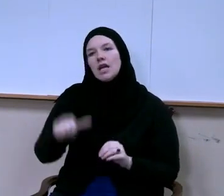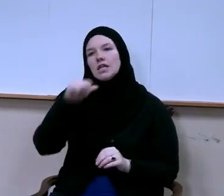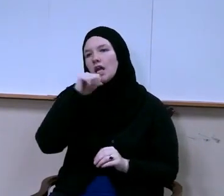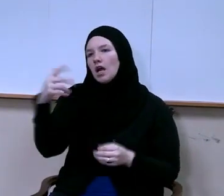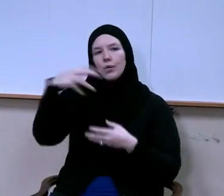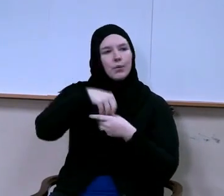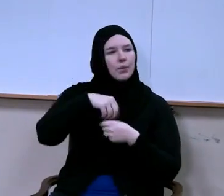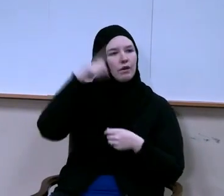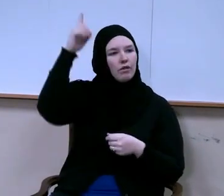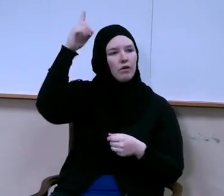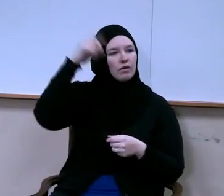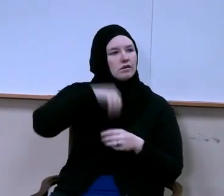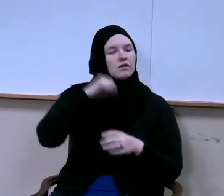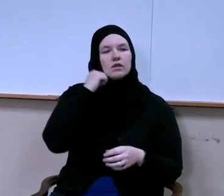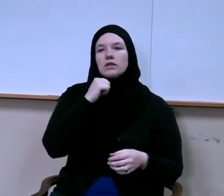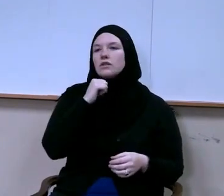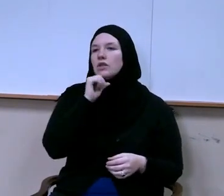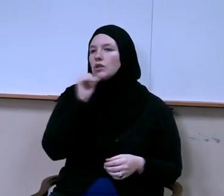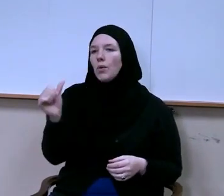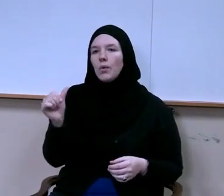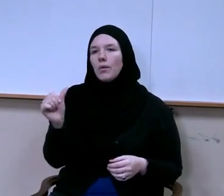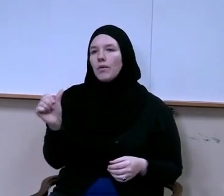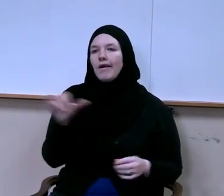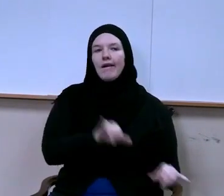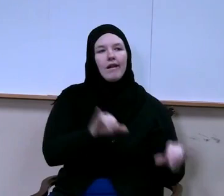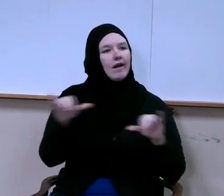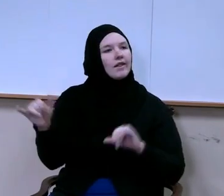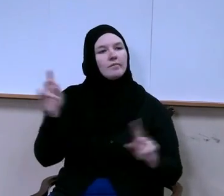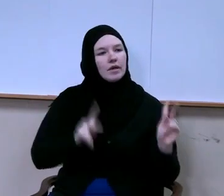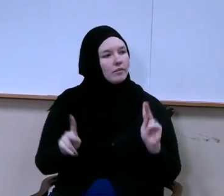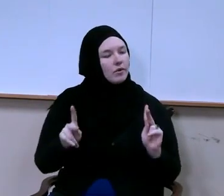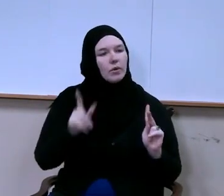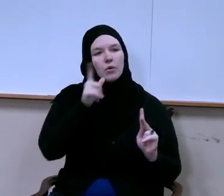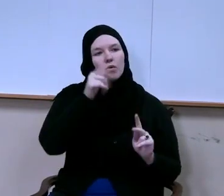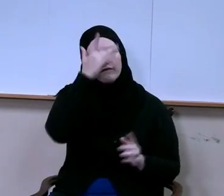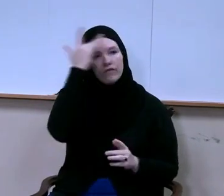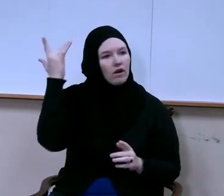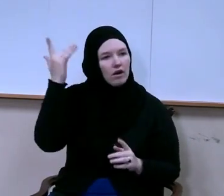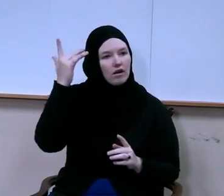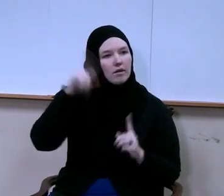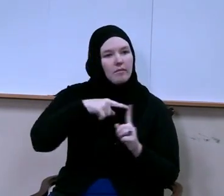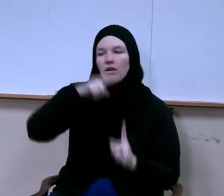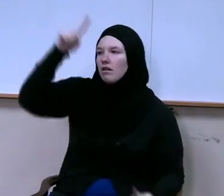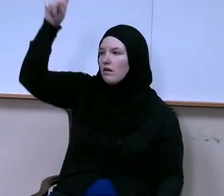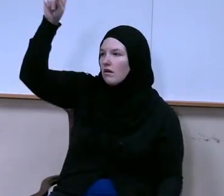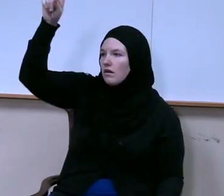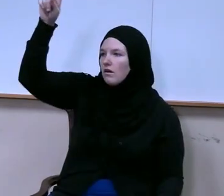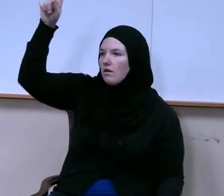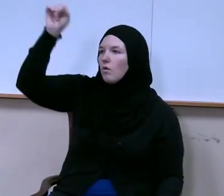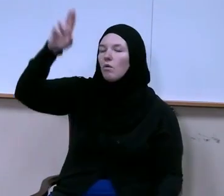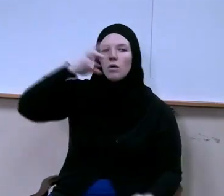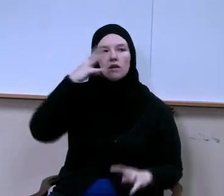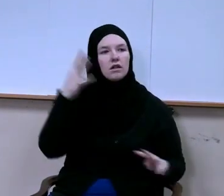فَأَنْسَاهُمْ أَنفُسَهُمْ. Don't you be like the people or those who forgot Allah